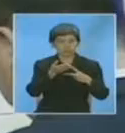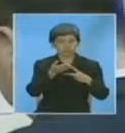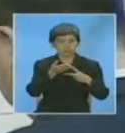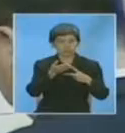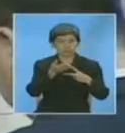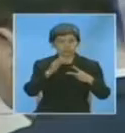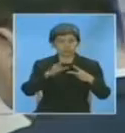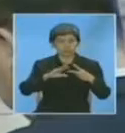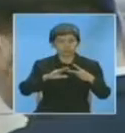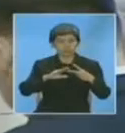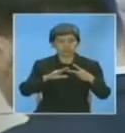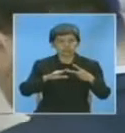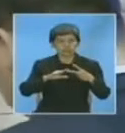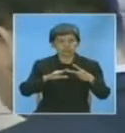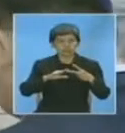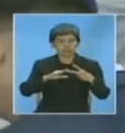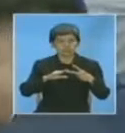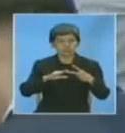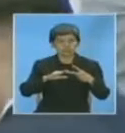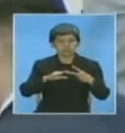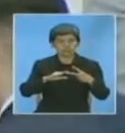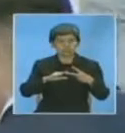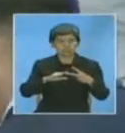สุรชัย